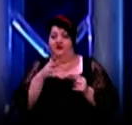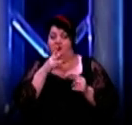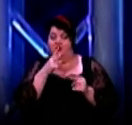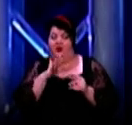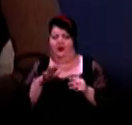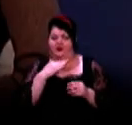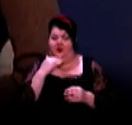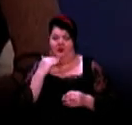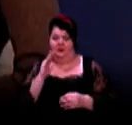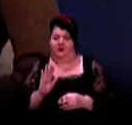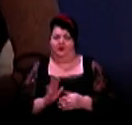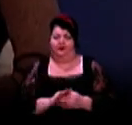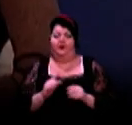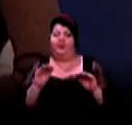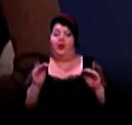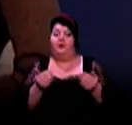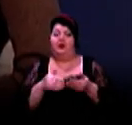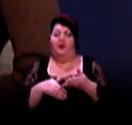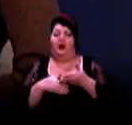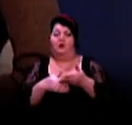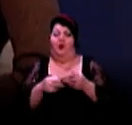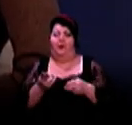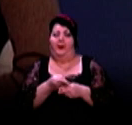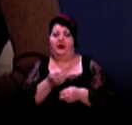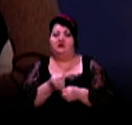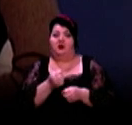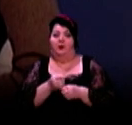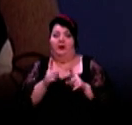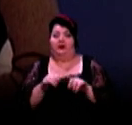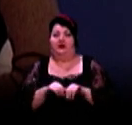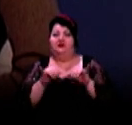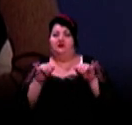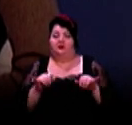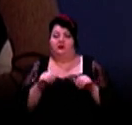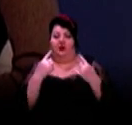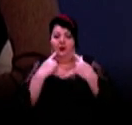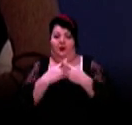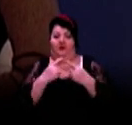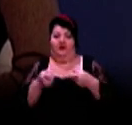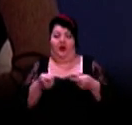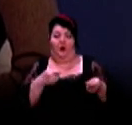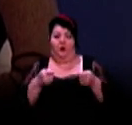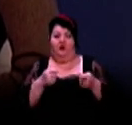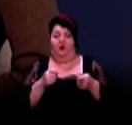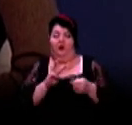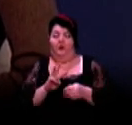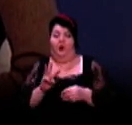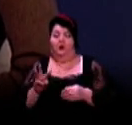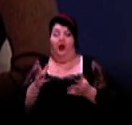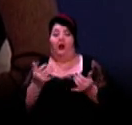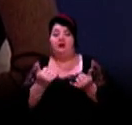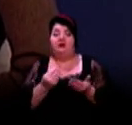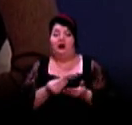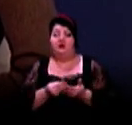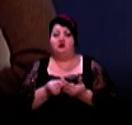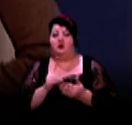невелико. Мінімальну допомогу по безробіттю на час карантину збільшили. повідомляє рядовий портал. Так. Яка це зараз сума? Чому